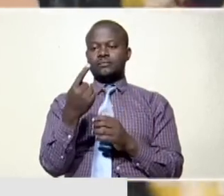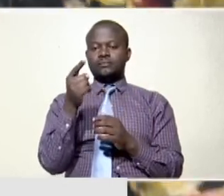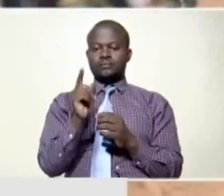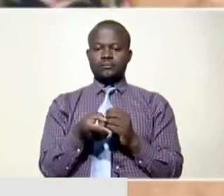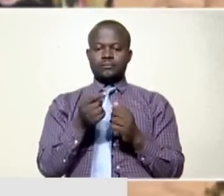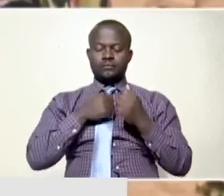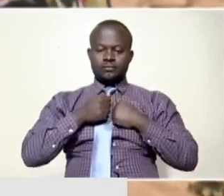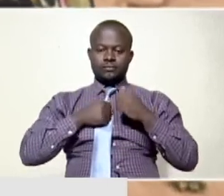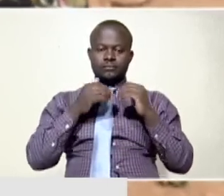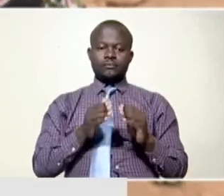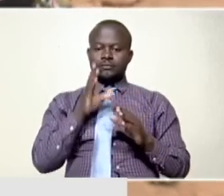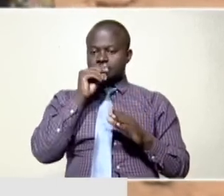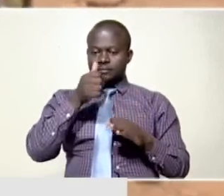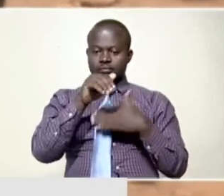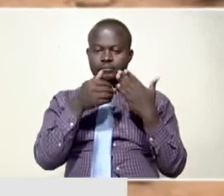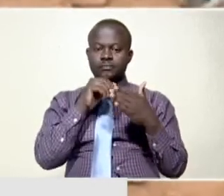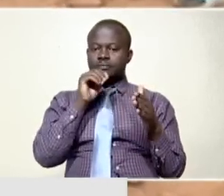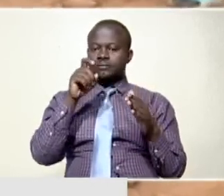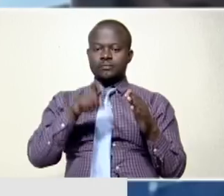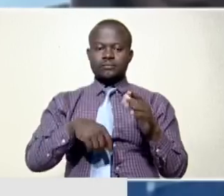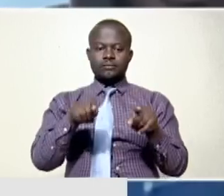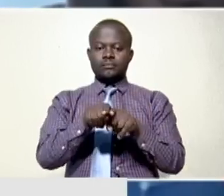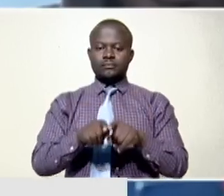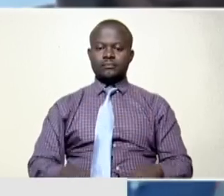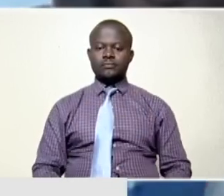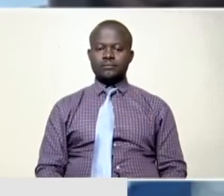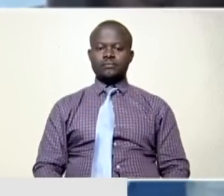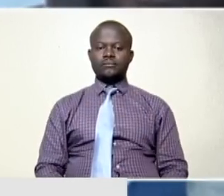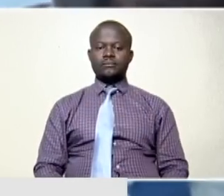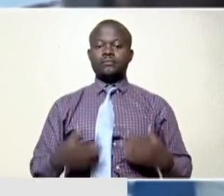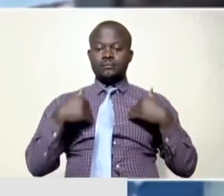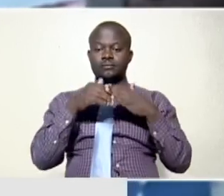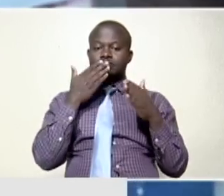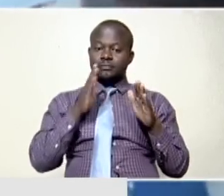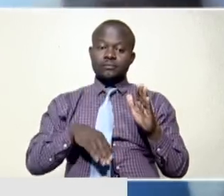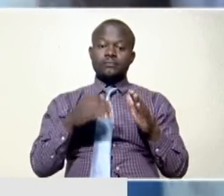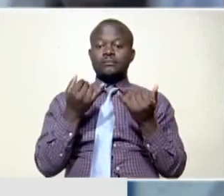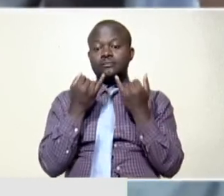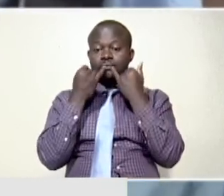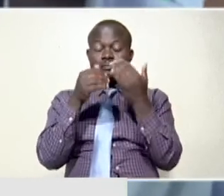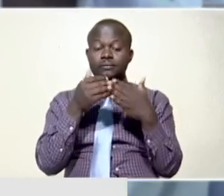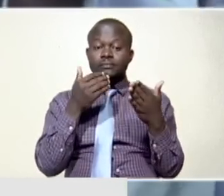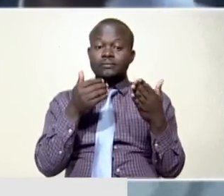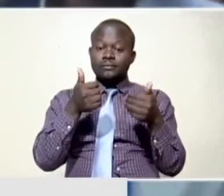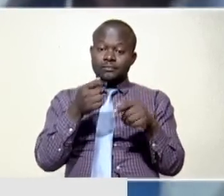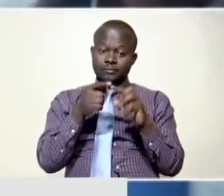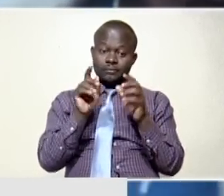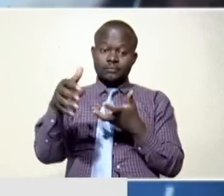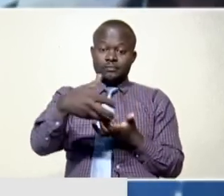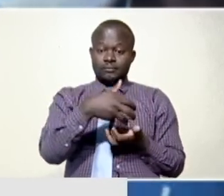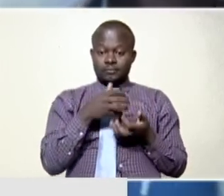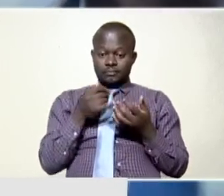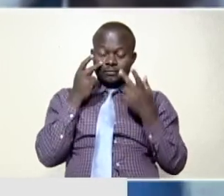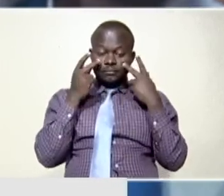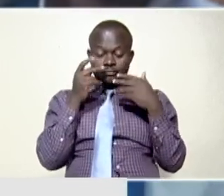Rwanda barabyivugira ko bitakabaye bimeze gutya ubuzimeze nabi n'ose nkubwira ngo meze neza abantu bari guhaha iseri bakoragara